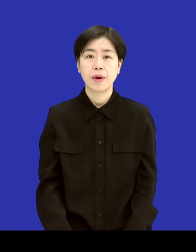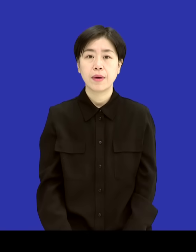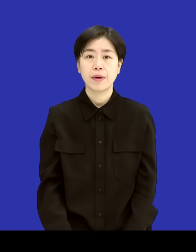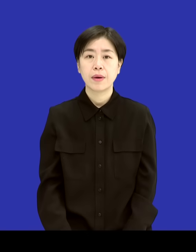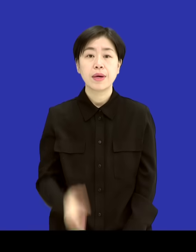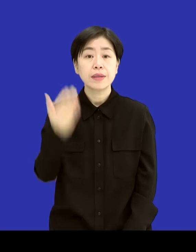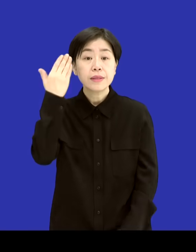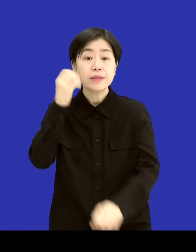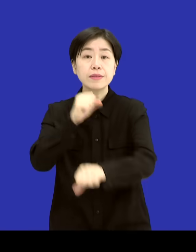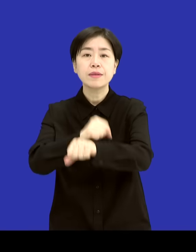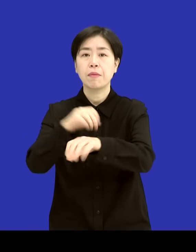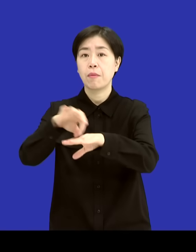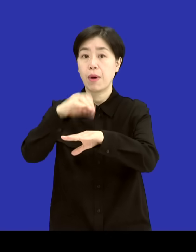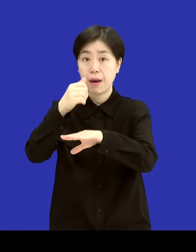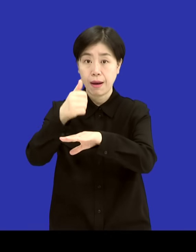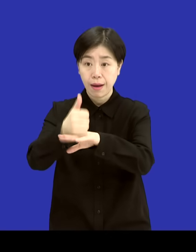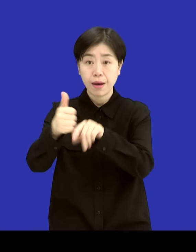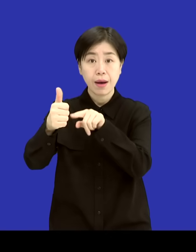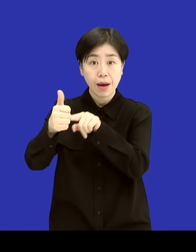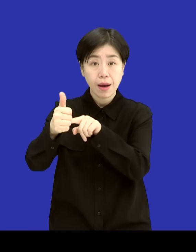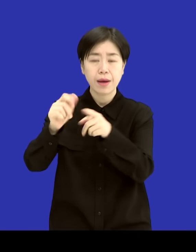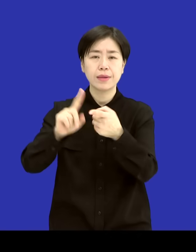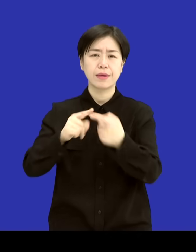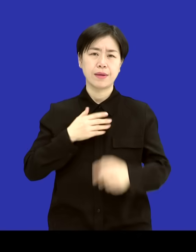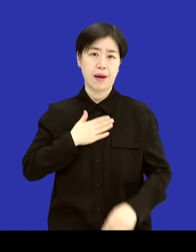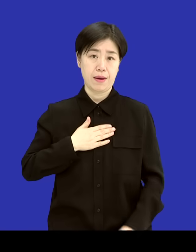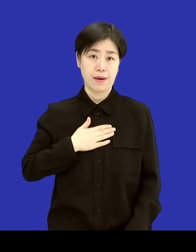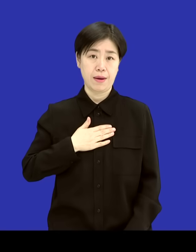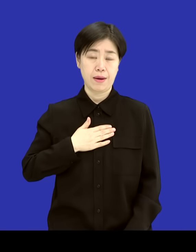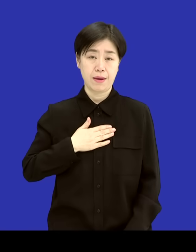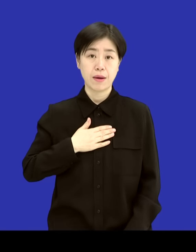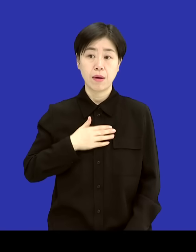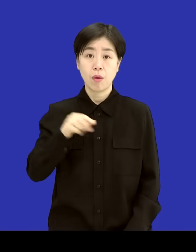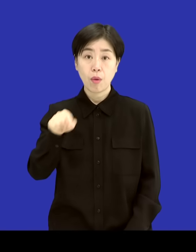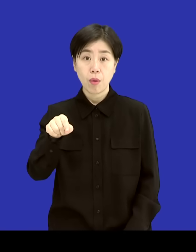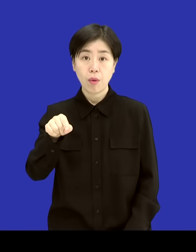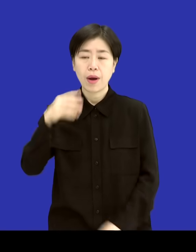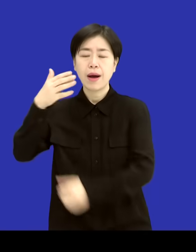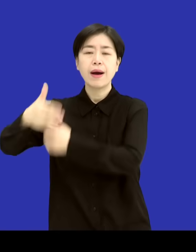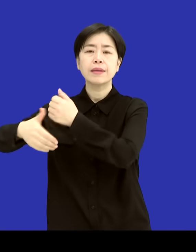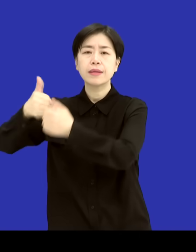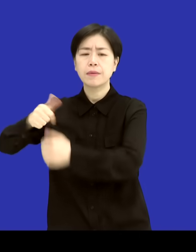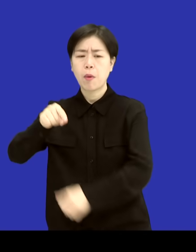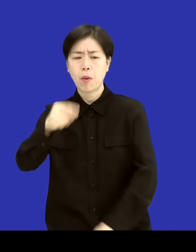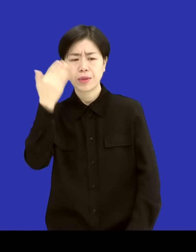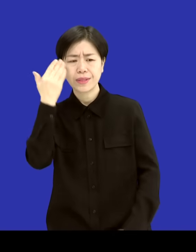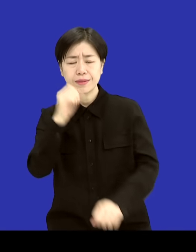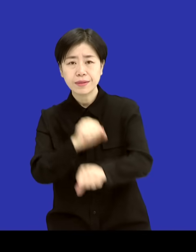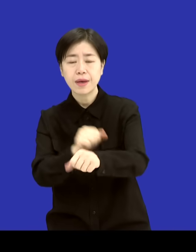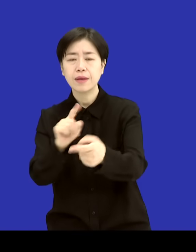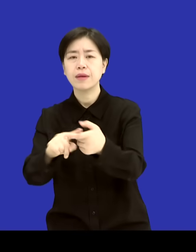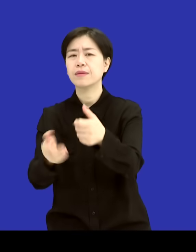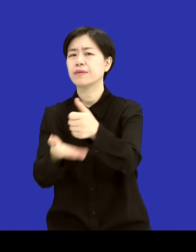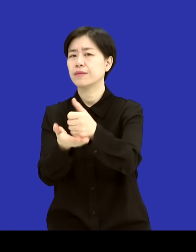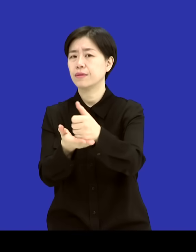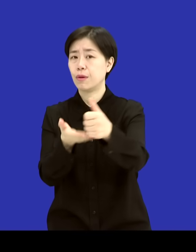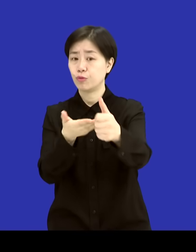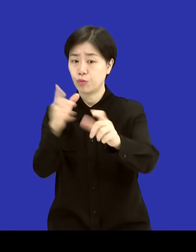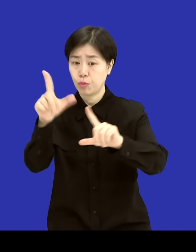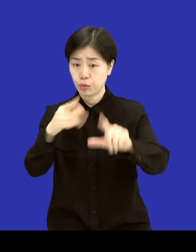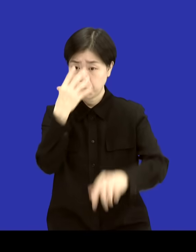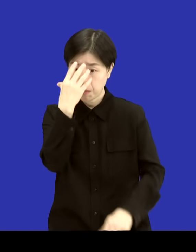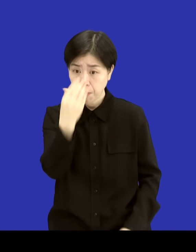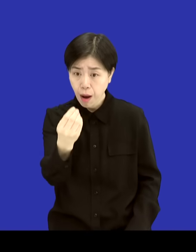이제 좀 알게 되는데 하나님께서 가장 지혜로운 사람이라고 말씀해 주셨잖아요. 그래서 네. 가장 지혜로운 사람이 어떻게